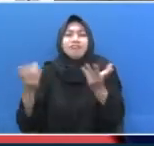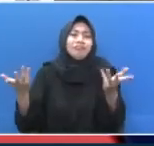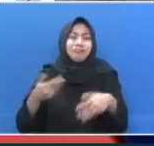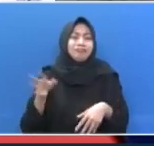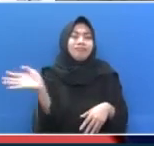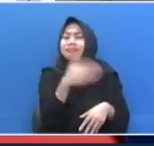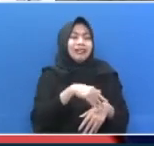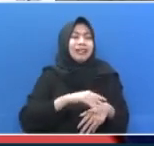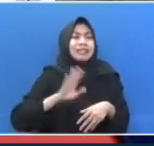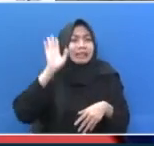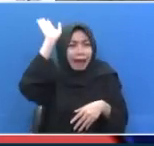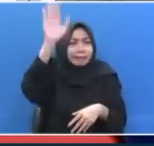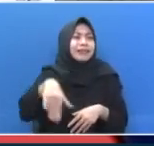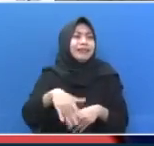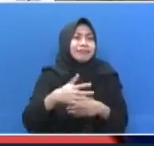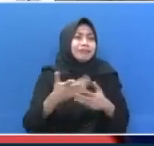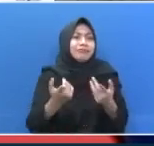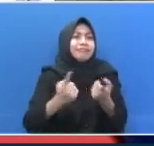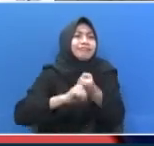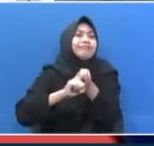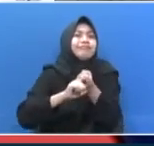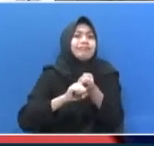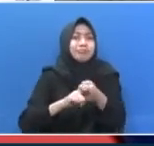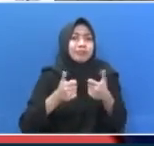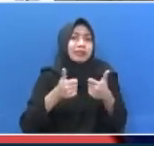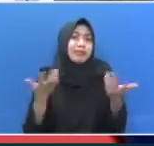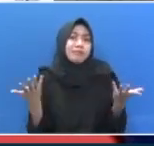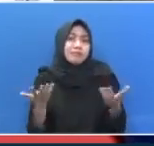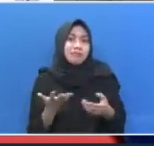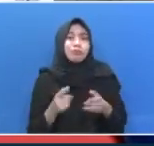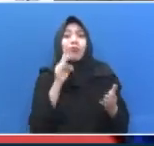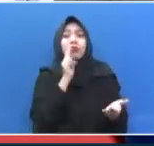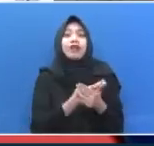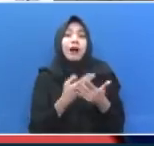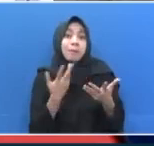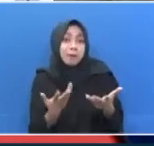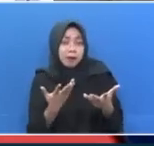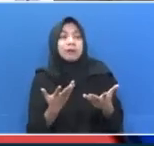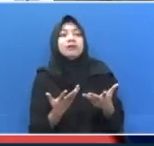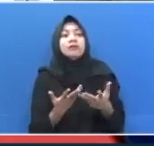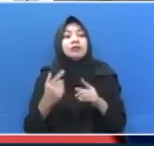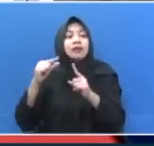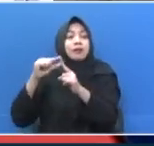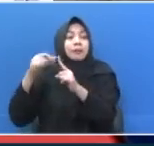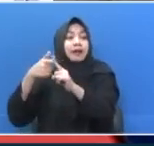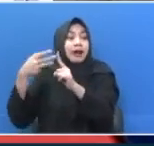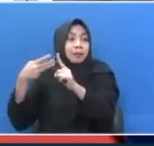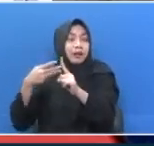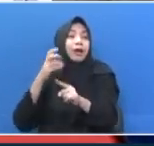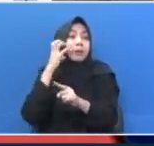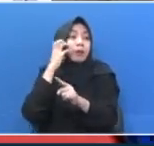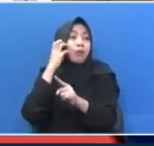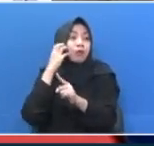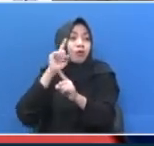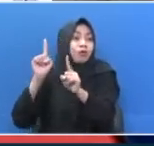semuanya satu sama yang lain itu saling berfungsi dan saling bertemu buktinya mana sekalipun PKB itu menjadi pendukungnya Prabu